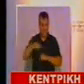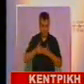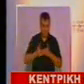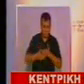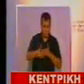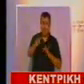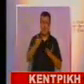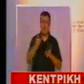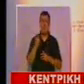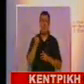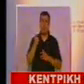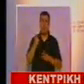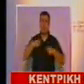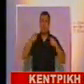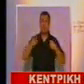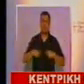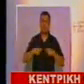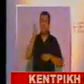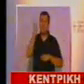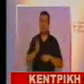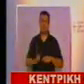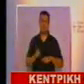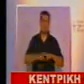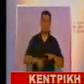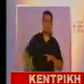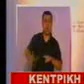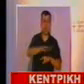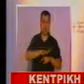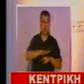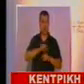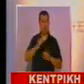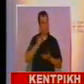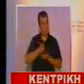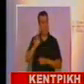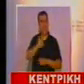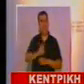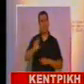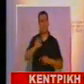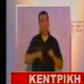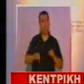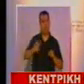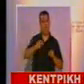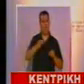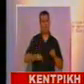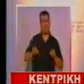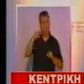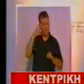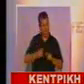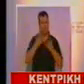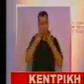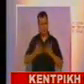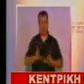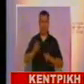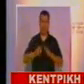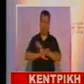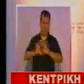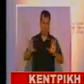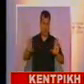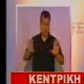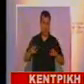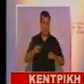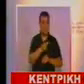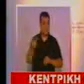βαθιάς οικονομικής καπιταλιστικής κρίσης στην Ελλάδα και στην Ευρωζώνη. Πράγμα που σημαίνει ότι ένα βήμα